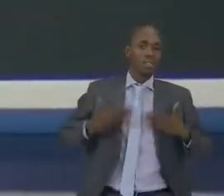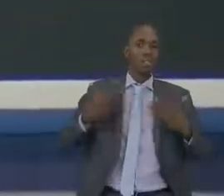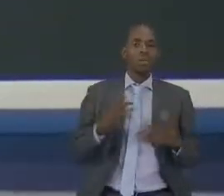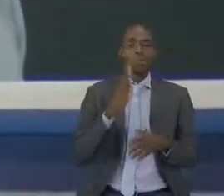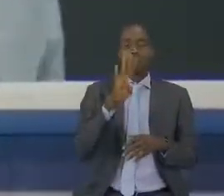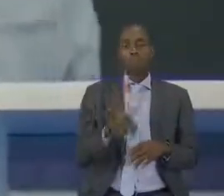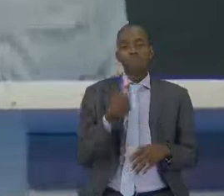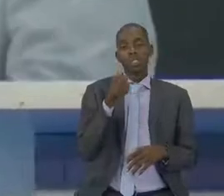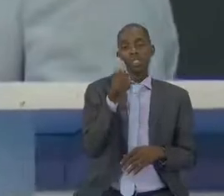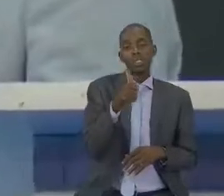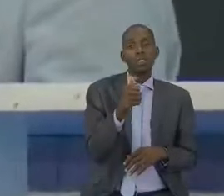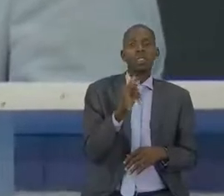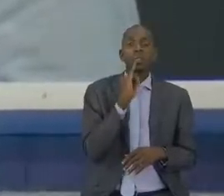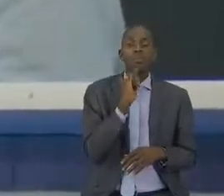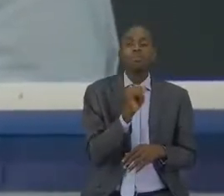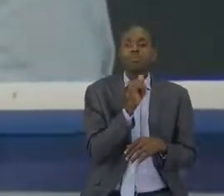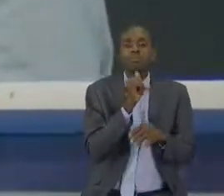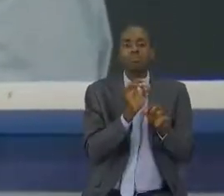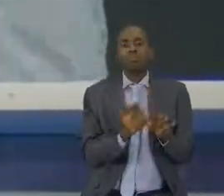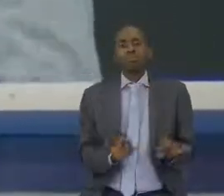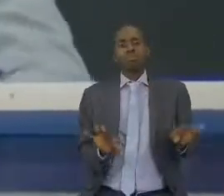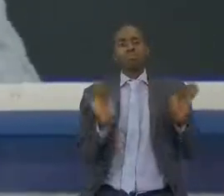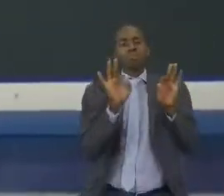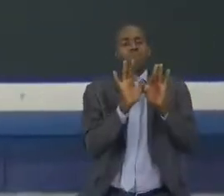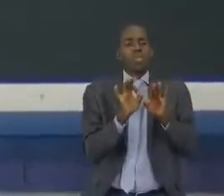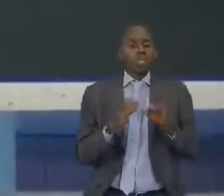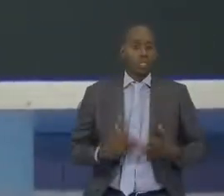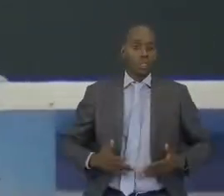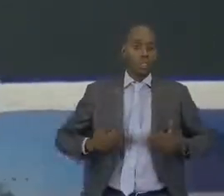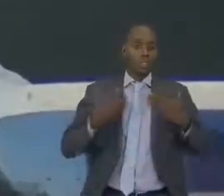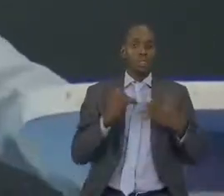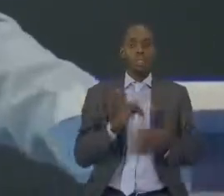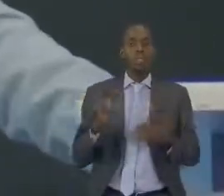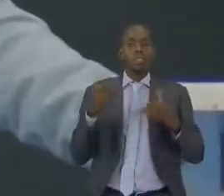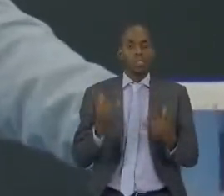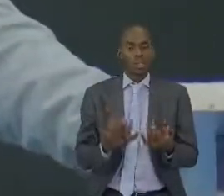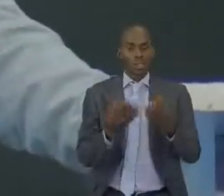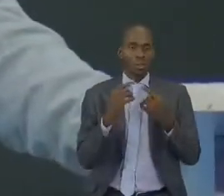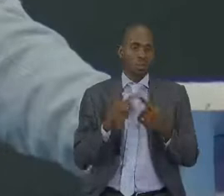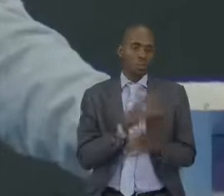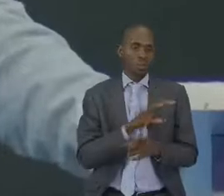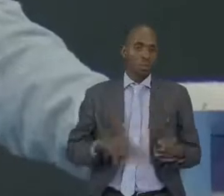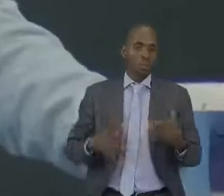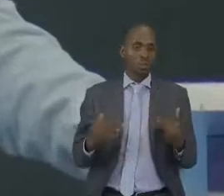de toi-même n'est pas suffisante. Et tu viens à Christ,